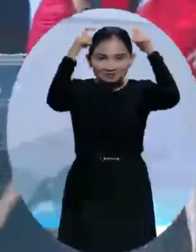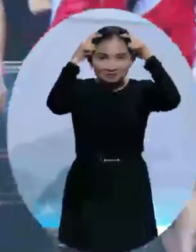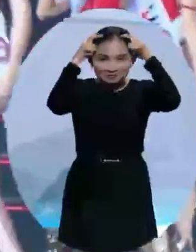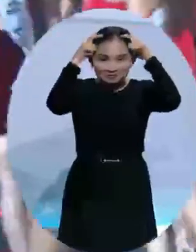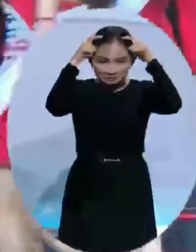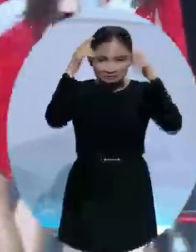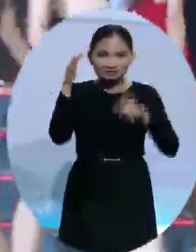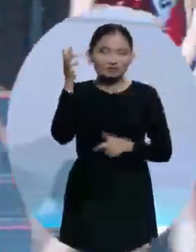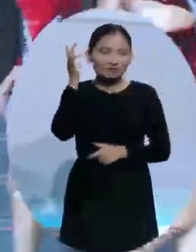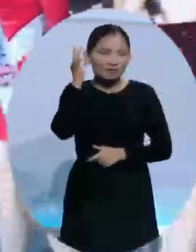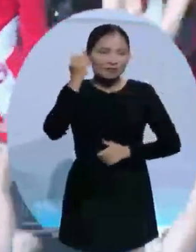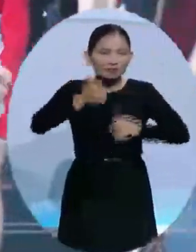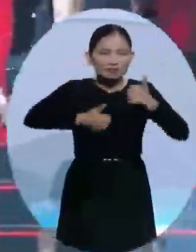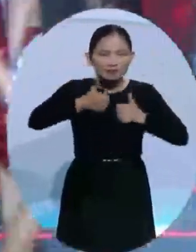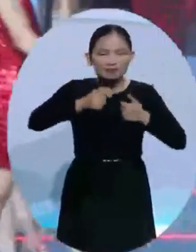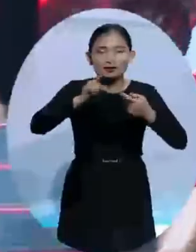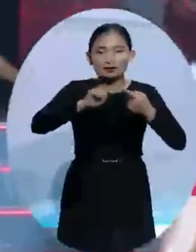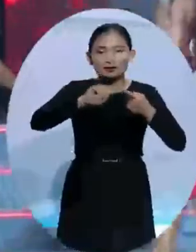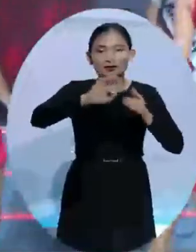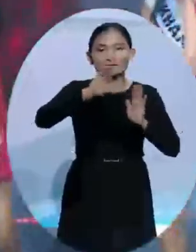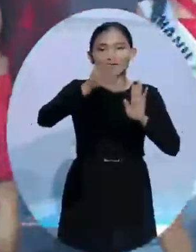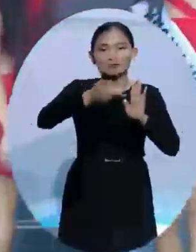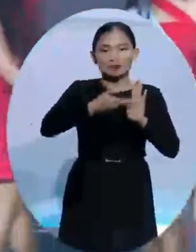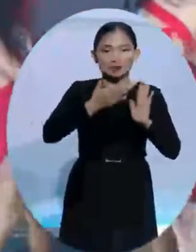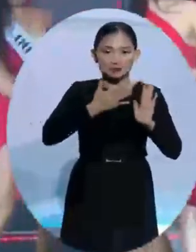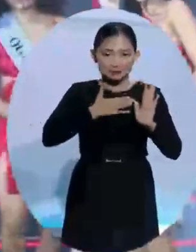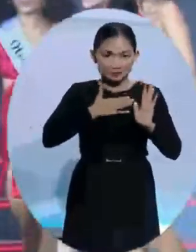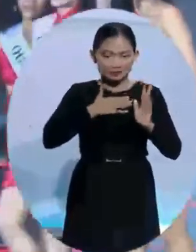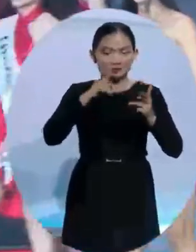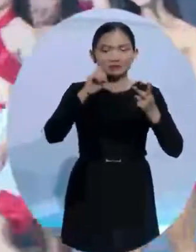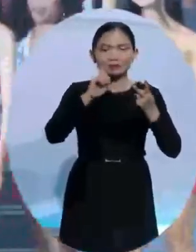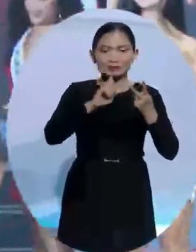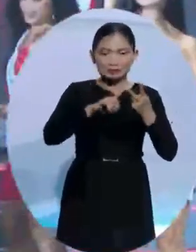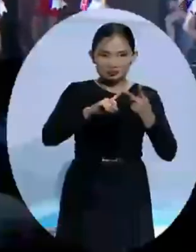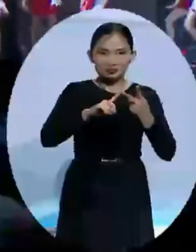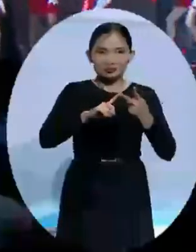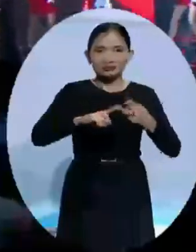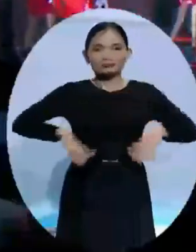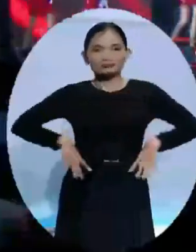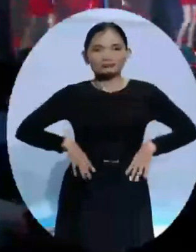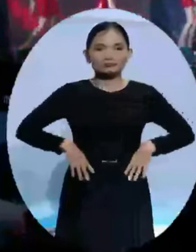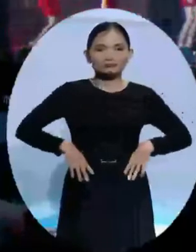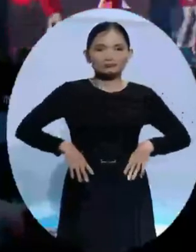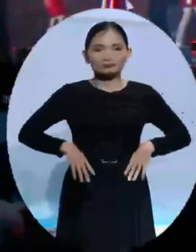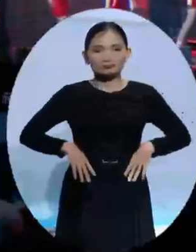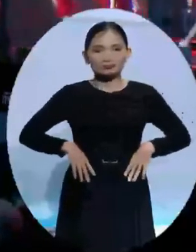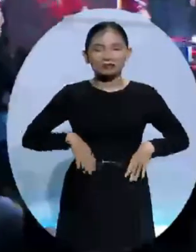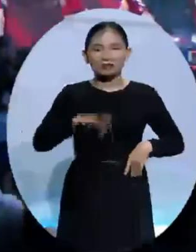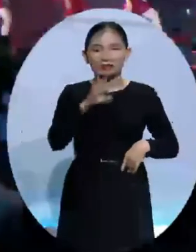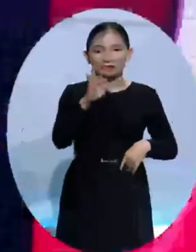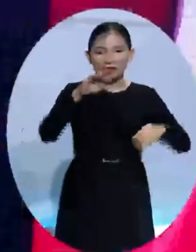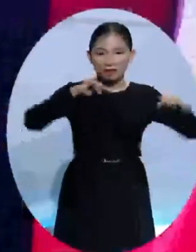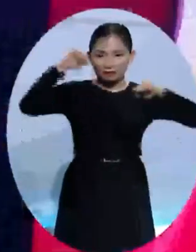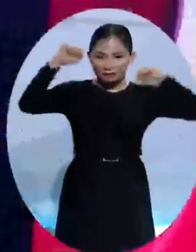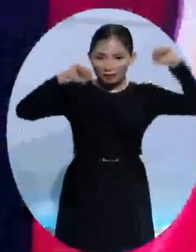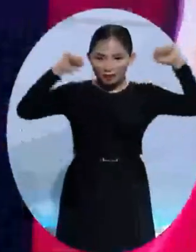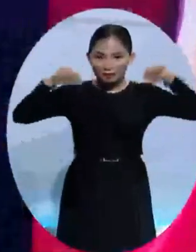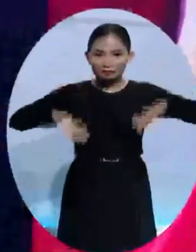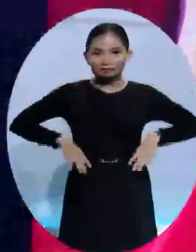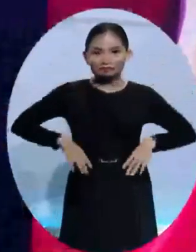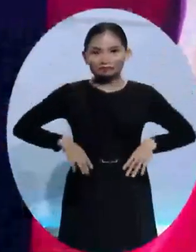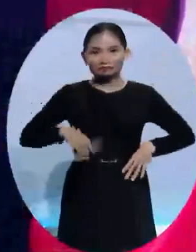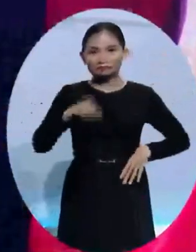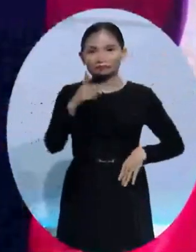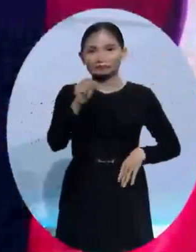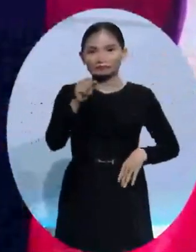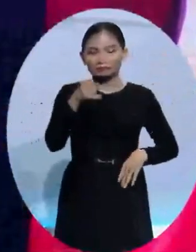vòng thi như giới thiệu bản thân, trình diễn trang phục thể thao, trang phục dạ hội để tìm ra top 5 thí sinh xuất sắc nhất. Kết thúc cuộc thi, thí